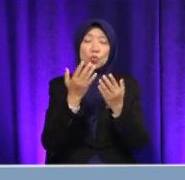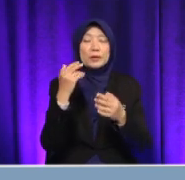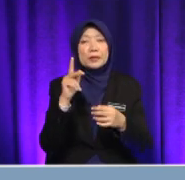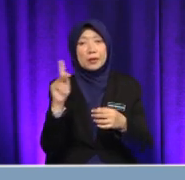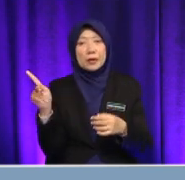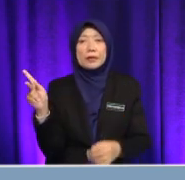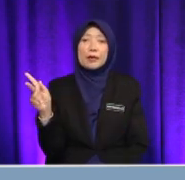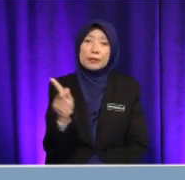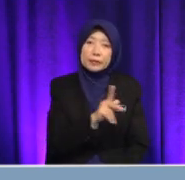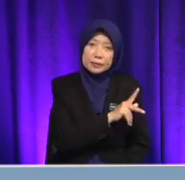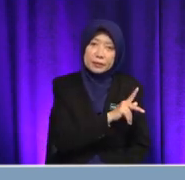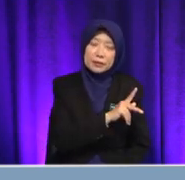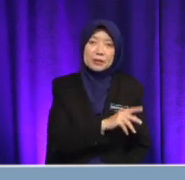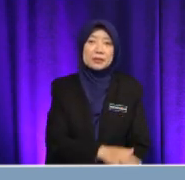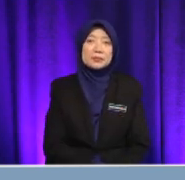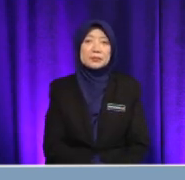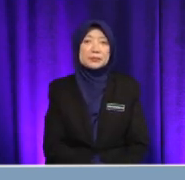sebelah kiri cuy